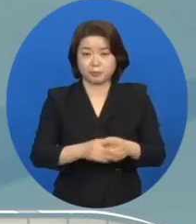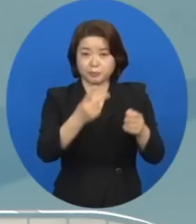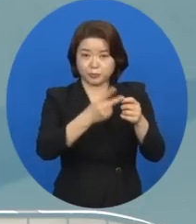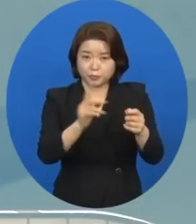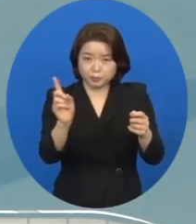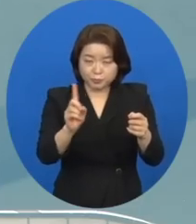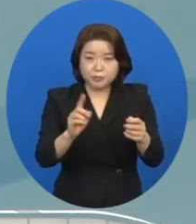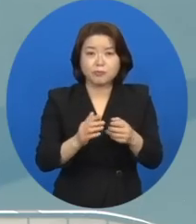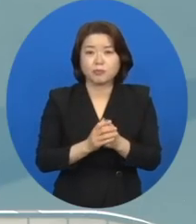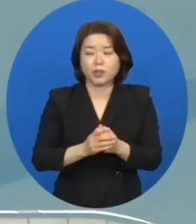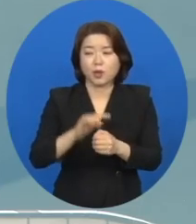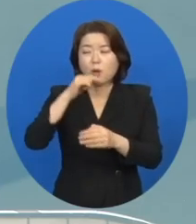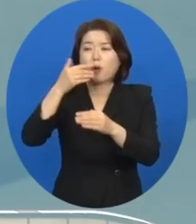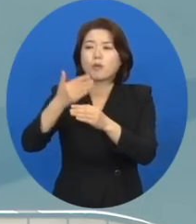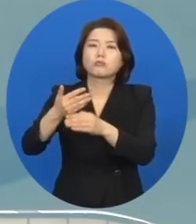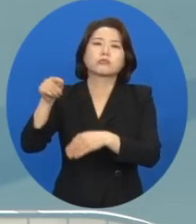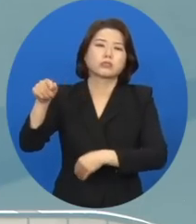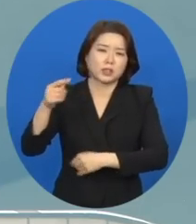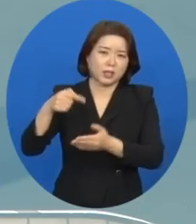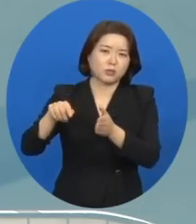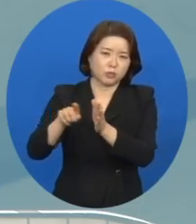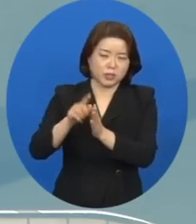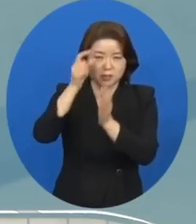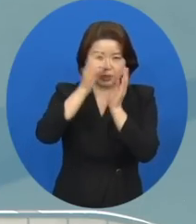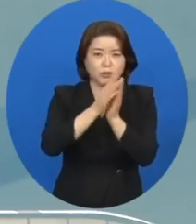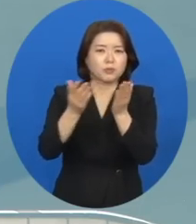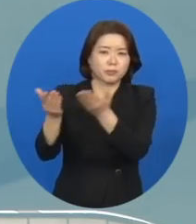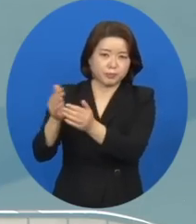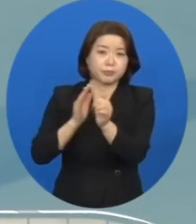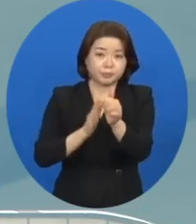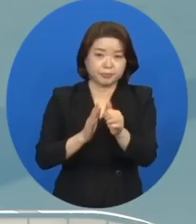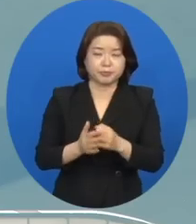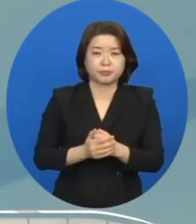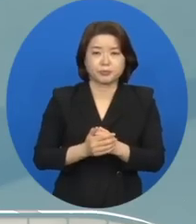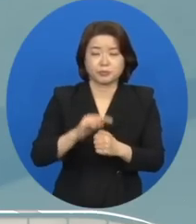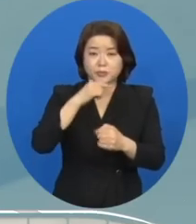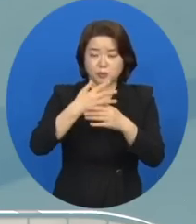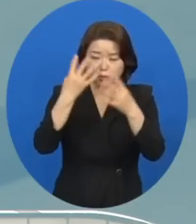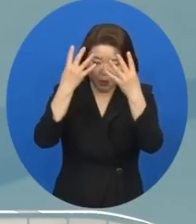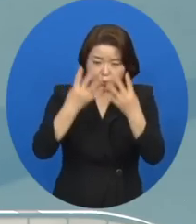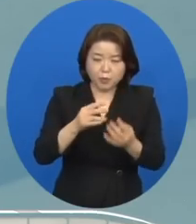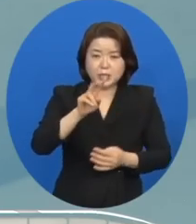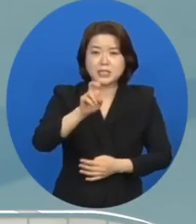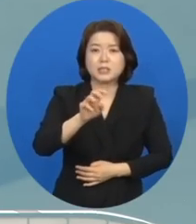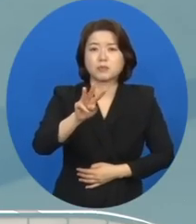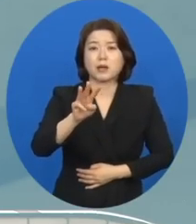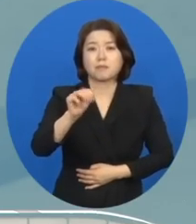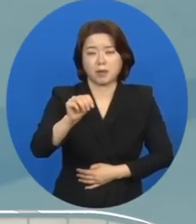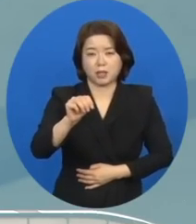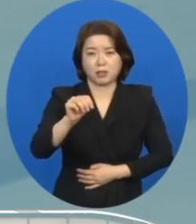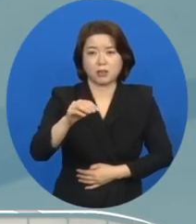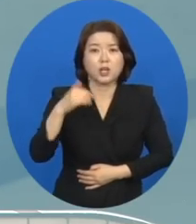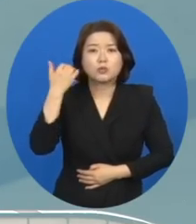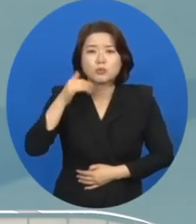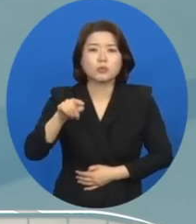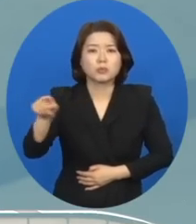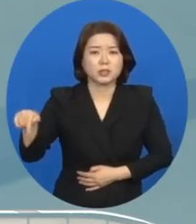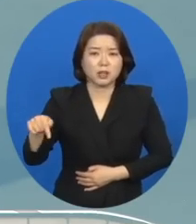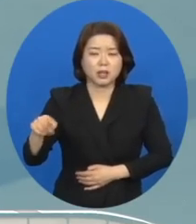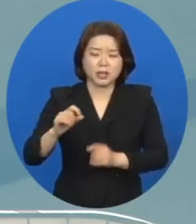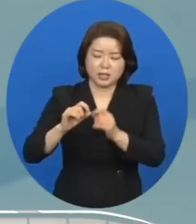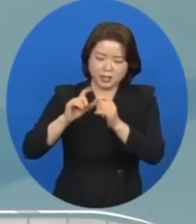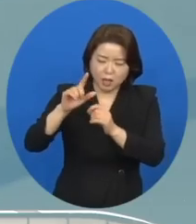때 우리 북한을 위해서 기도해 주십시오. 북한 수용소에 23만 명, 여러분 누구겠습니까? 거의